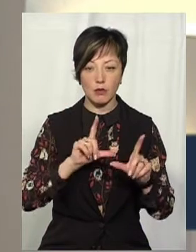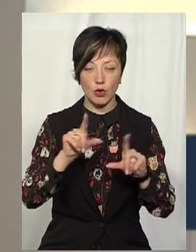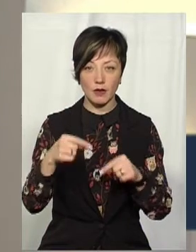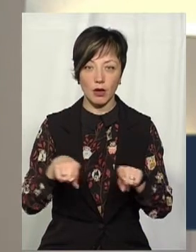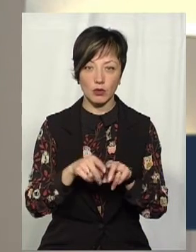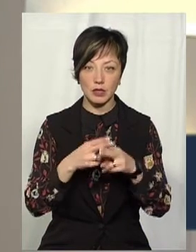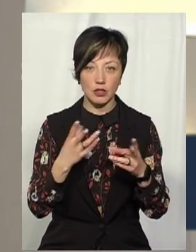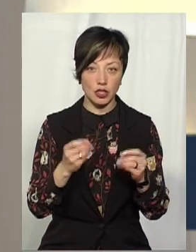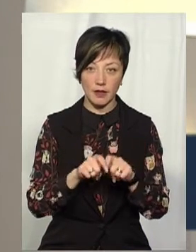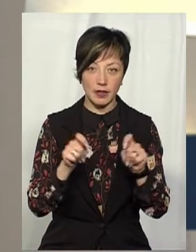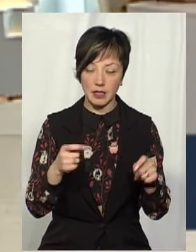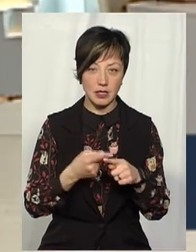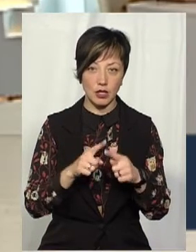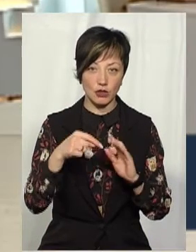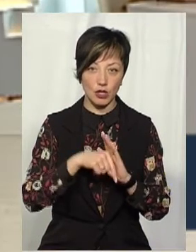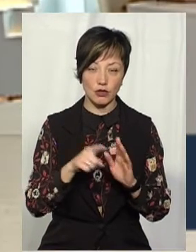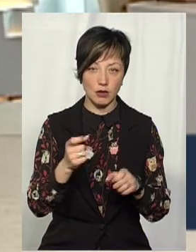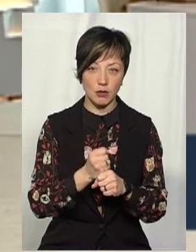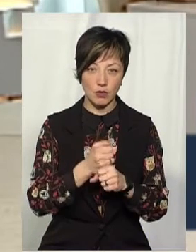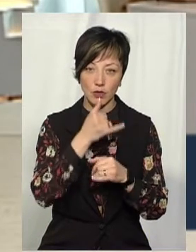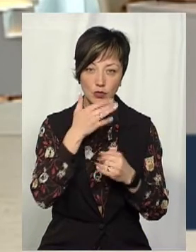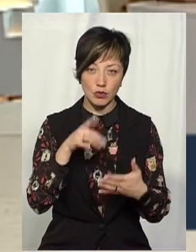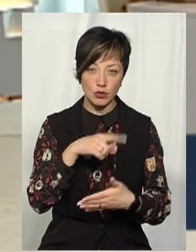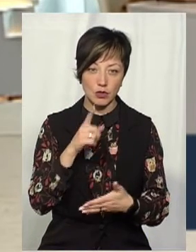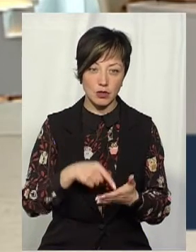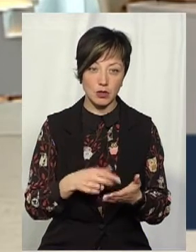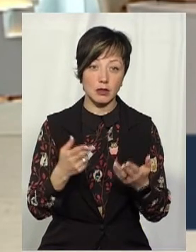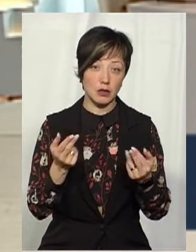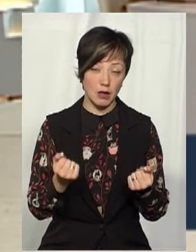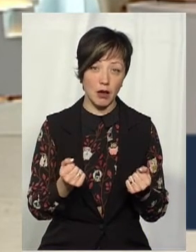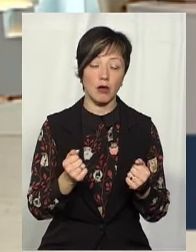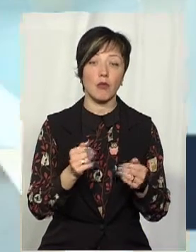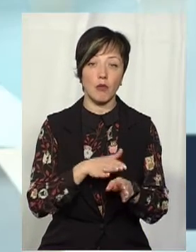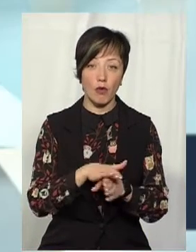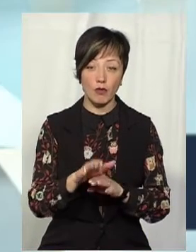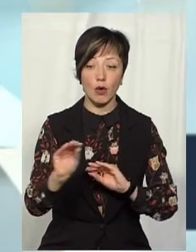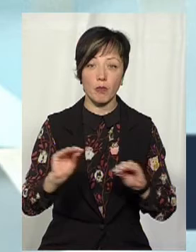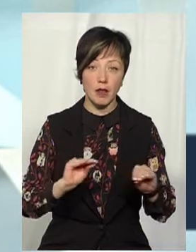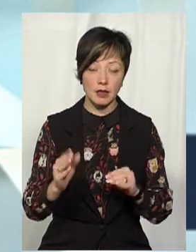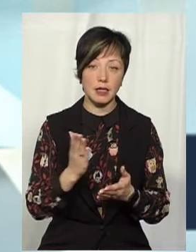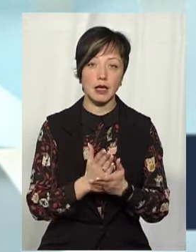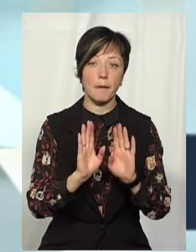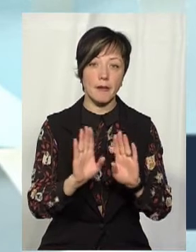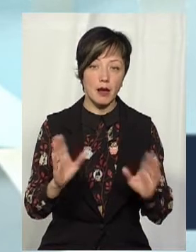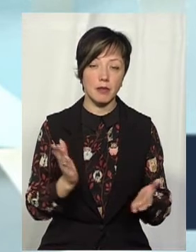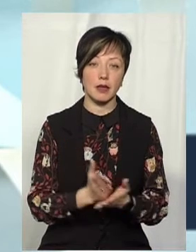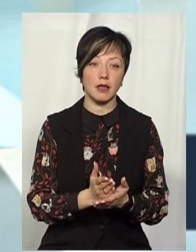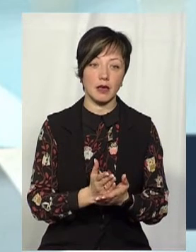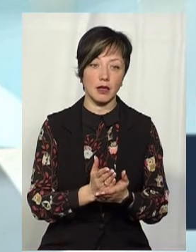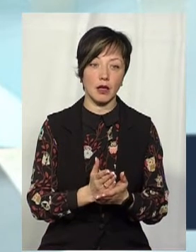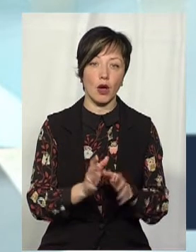поїхав на таку станцію, яка ще не відкрита, то це не означає, що він там не може працювати? Він, так, точно? Вона повністю обладнана, там є меблі, там